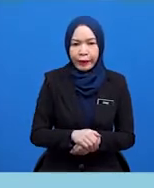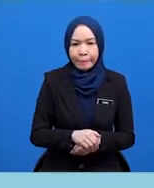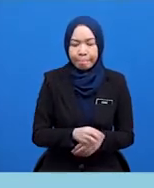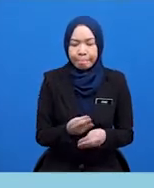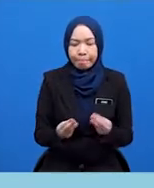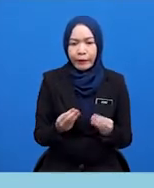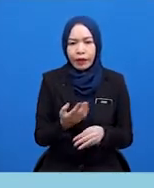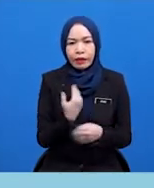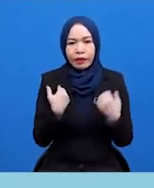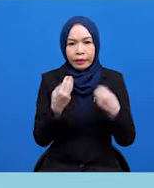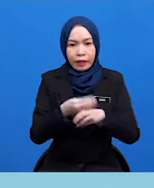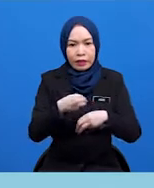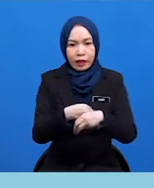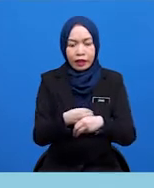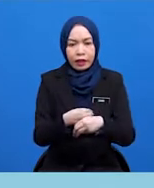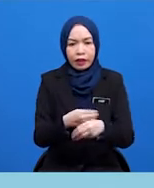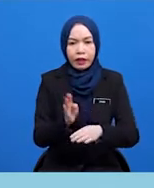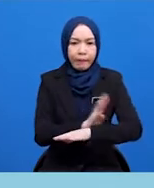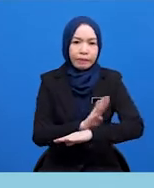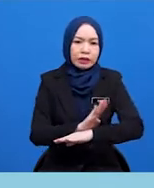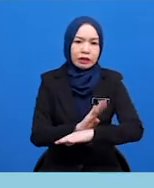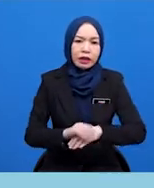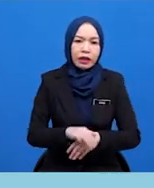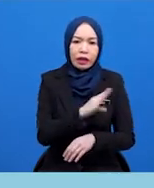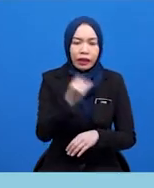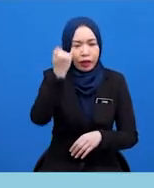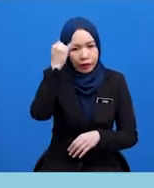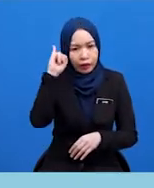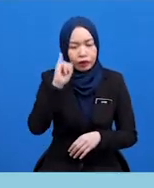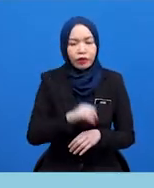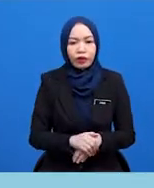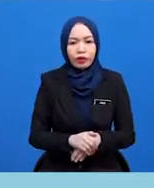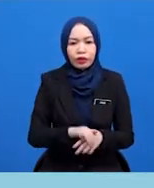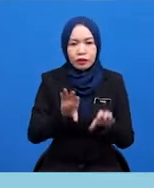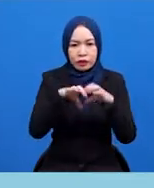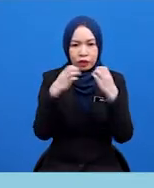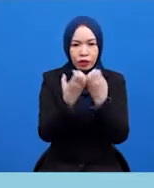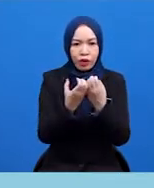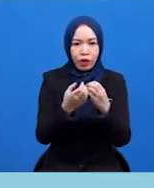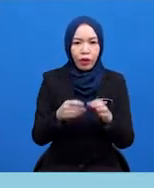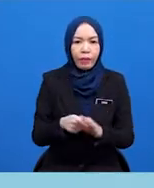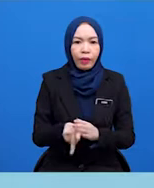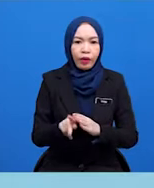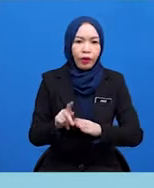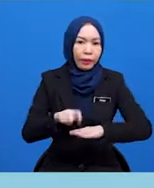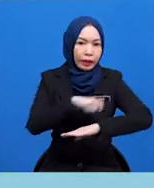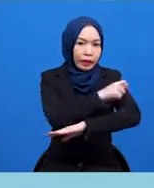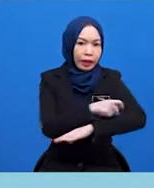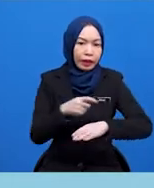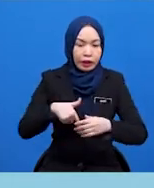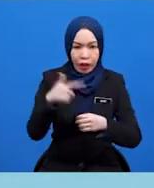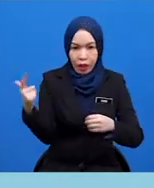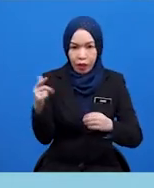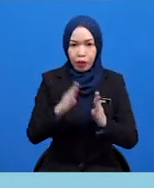provokasi pasaran. Keenam, masalah teknologi. Kelompok petani di luar bandar